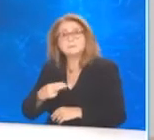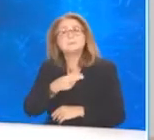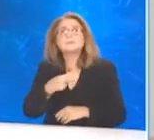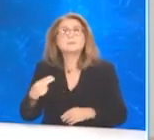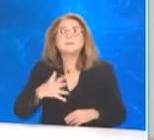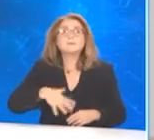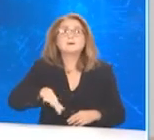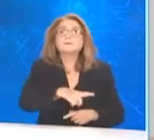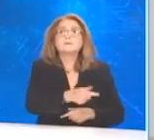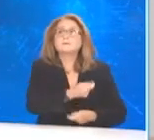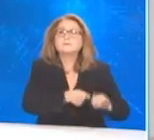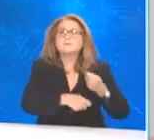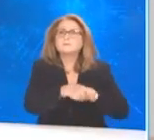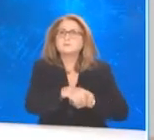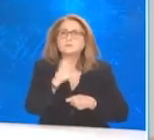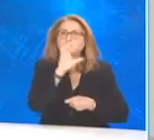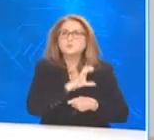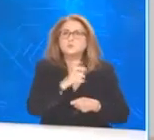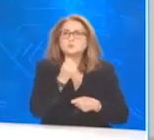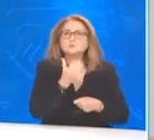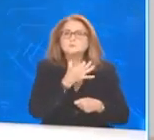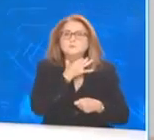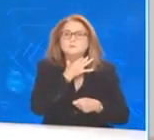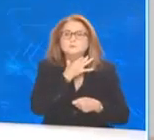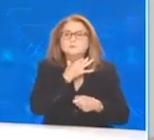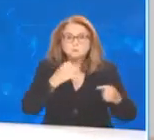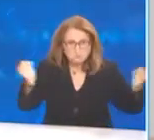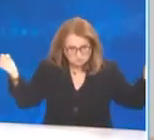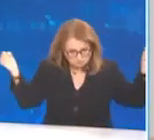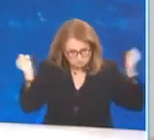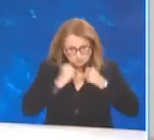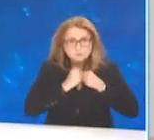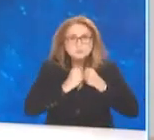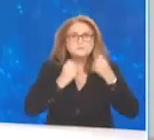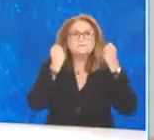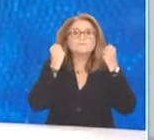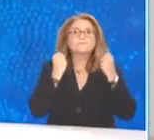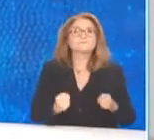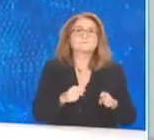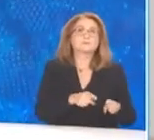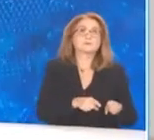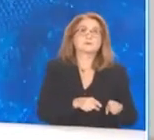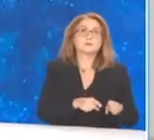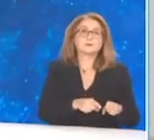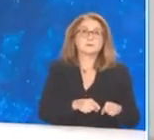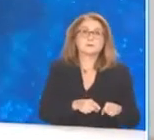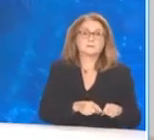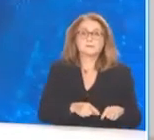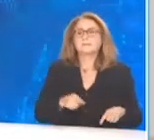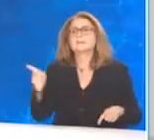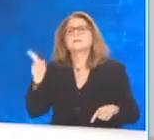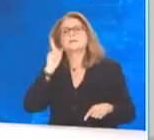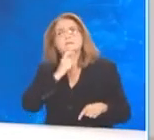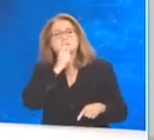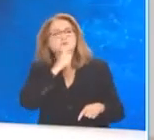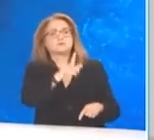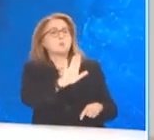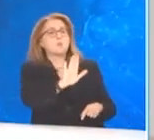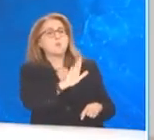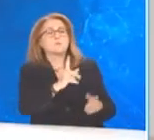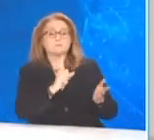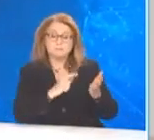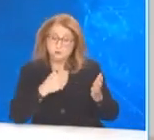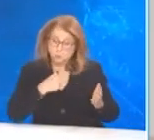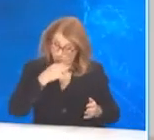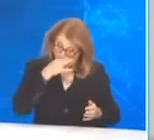σύνορα, μίλησα για αρνητικό τεστ. Ακούστε, το κάθε, από την πρώτη στιγμή παρακολουθούμε τι γίνεται στις άλλες χώρες. Το να ξεκινήσεις